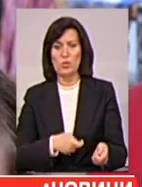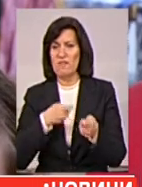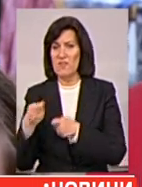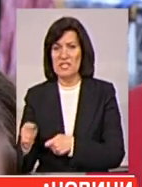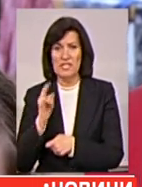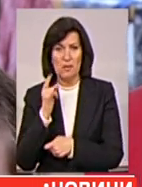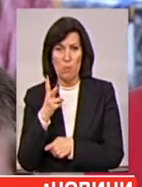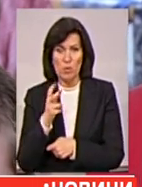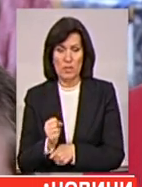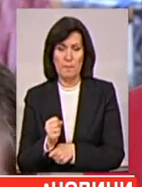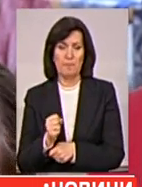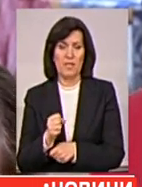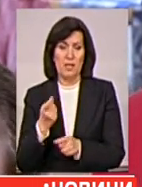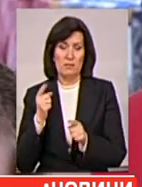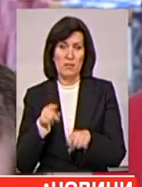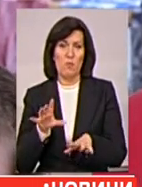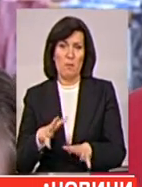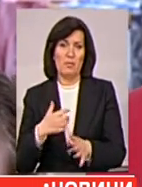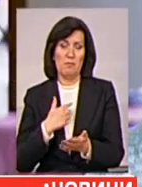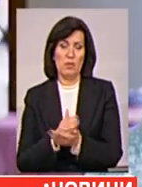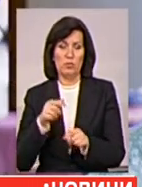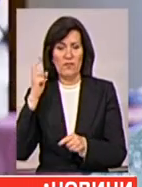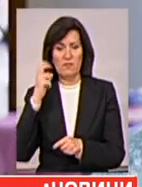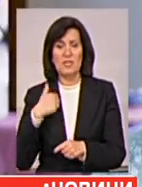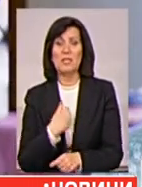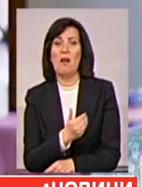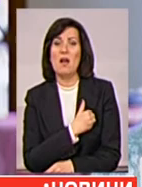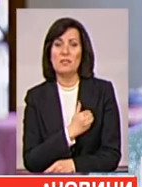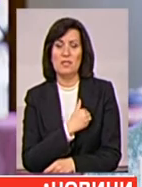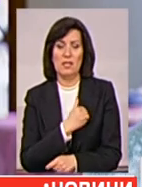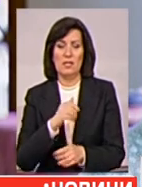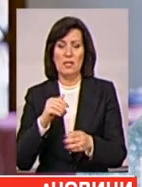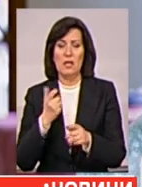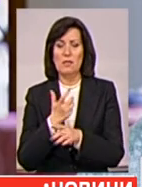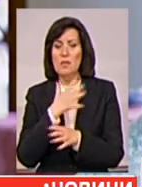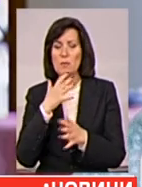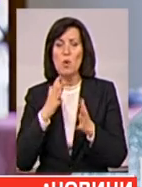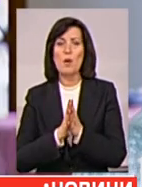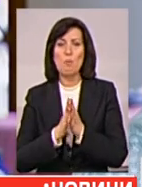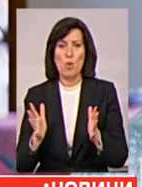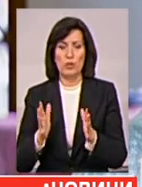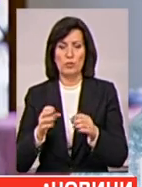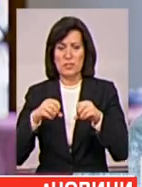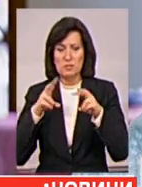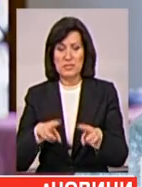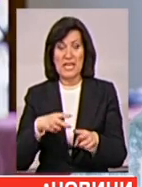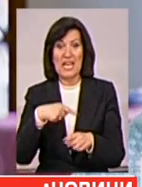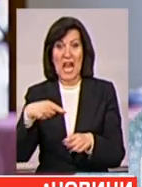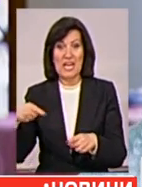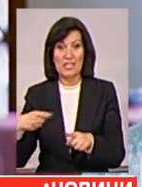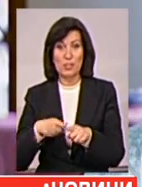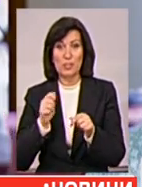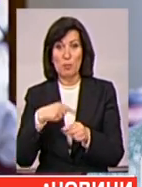дитину. І з того моменту ми знаходимося тут, в Києві. Я хотіла набагато більше спеціальні карандаші, які